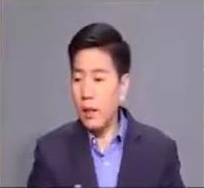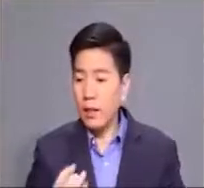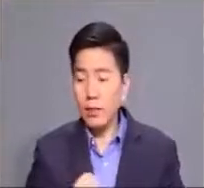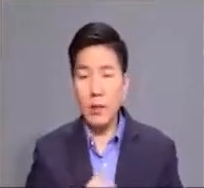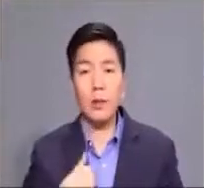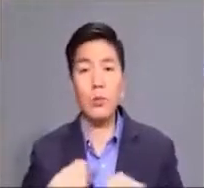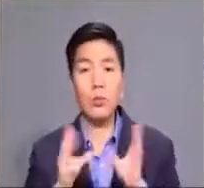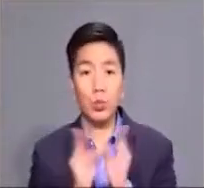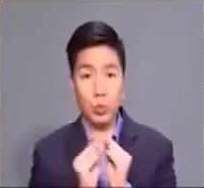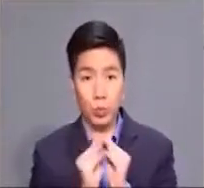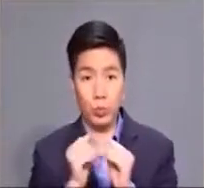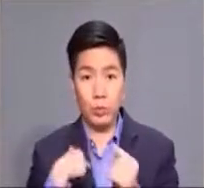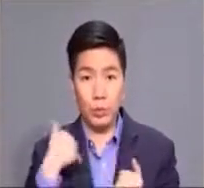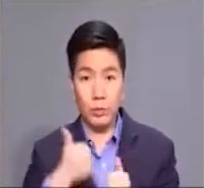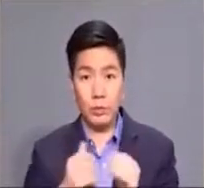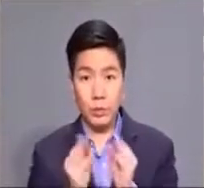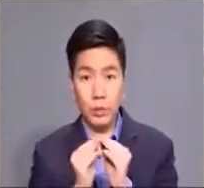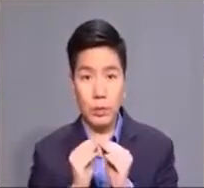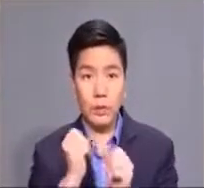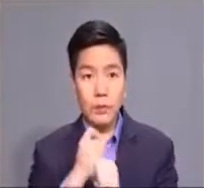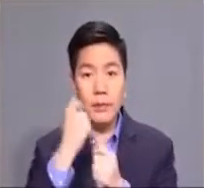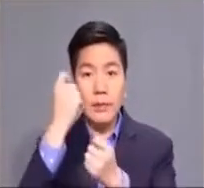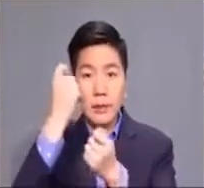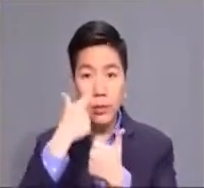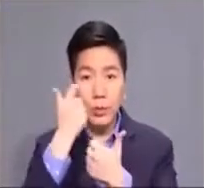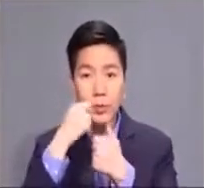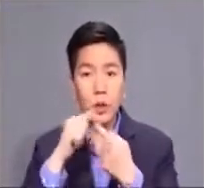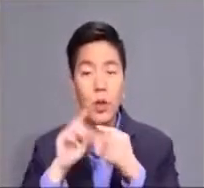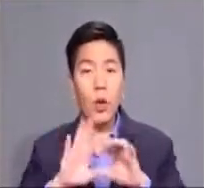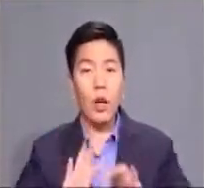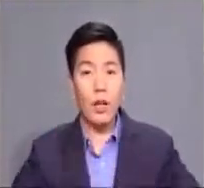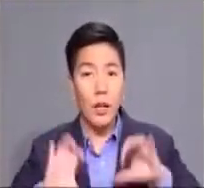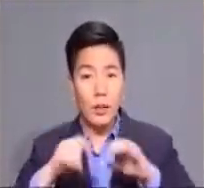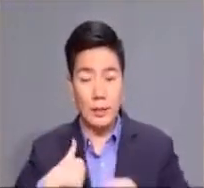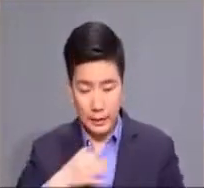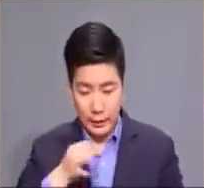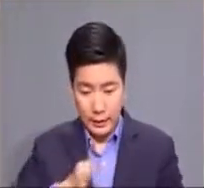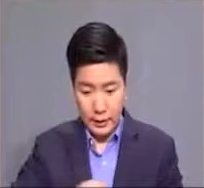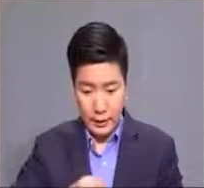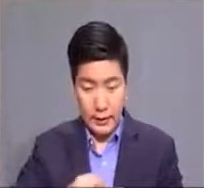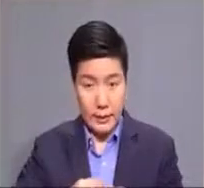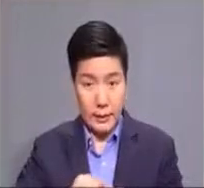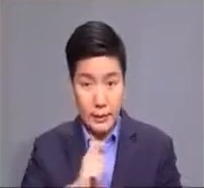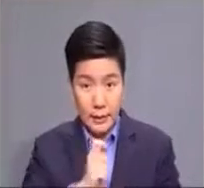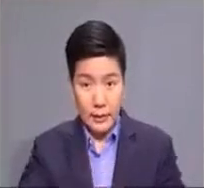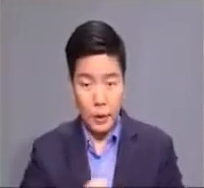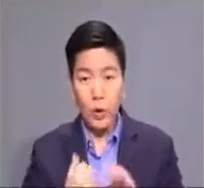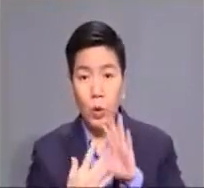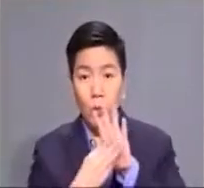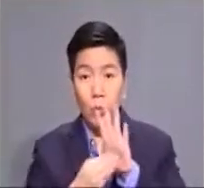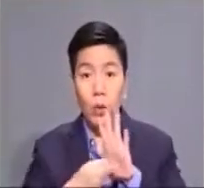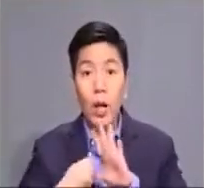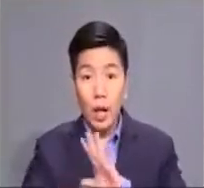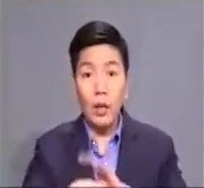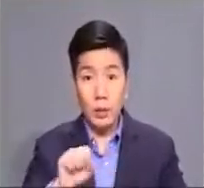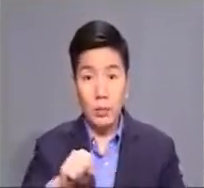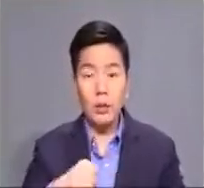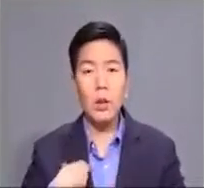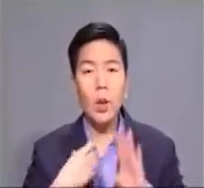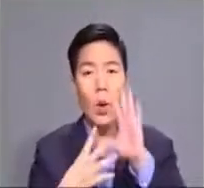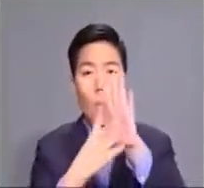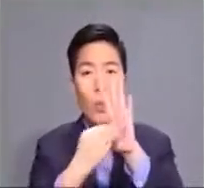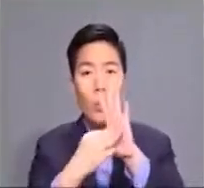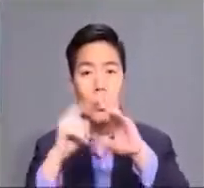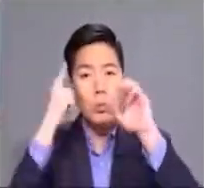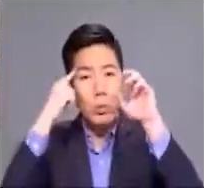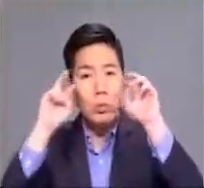มาประชุมสวัสดิการแห่งรัฐค่ะ อ ัน นี้ทกสเขามาอบรมให้ใช่ไหมครับ จ้า เขาบอกไหมว่าเขาจะอบรมเรื่